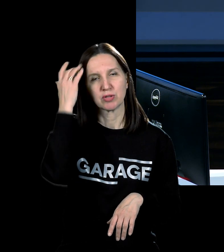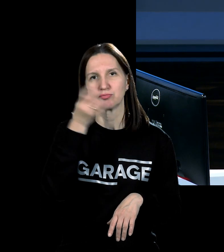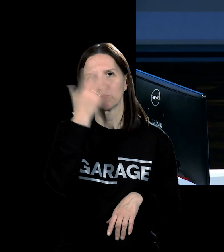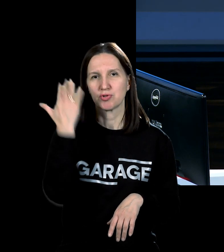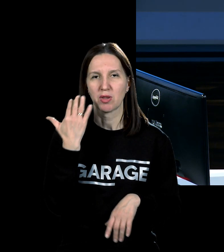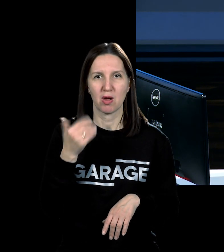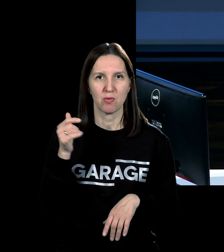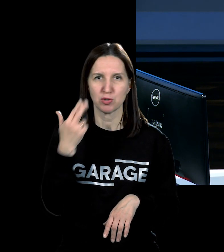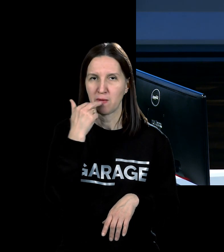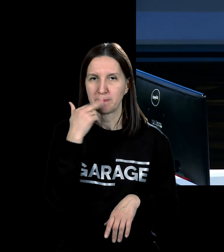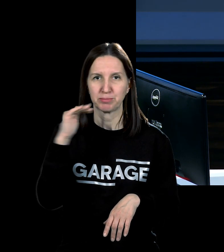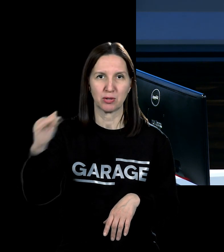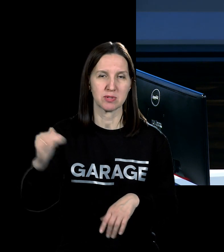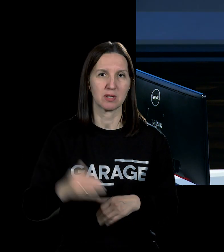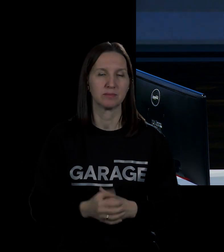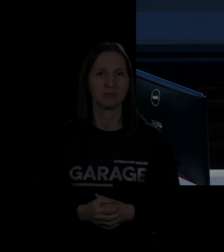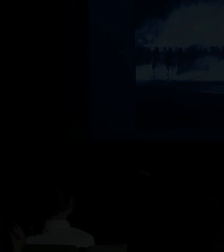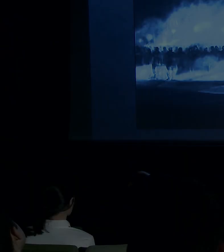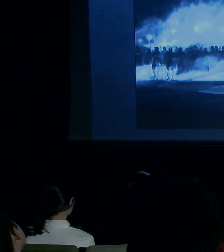чернокожего подростка.